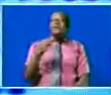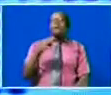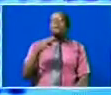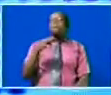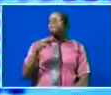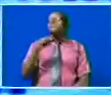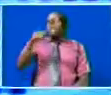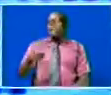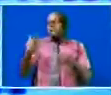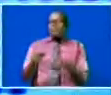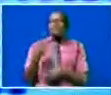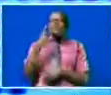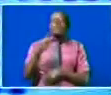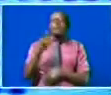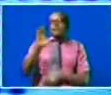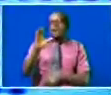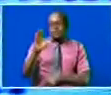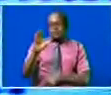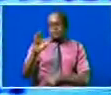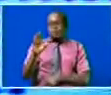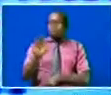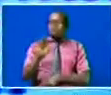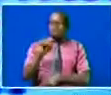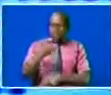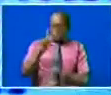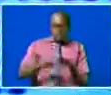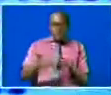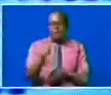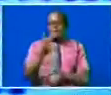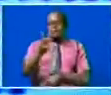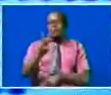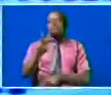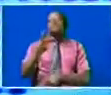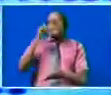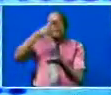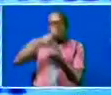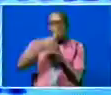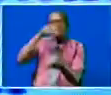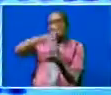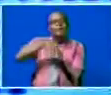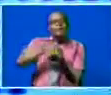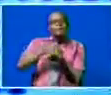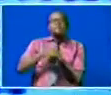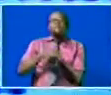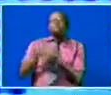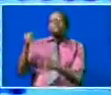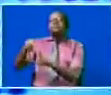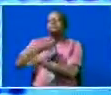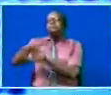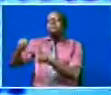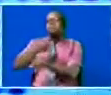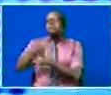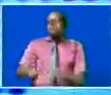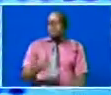200,000 pesa taslimu. Mbugua anawashikiwa wenza wawili wamo kwenye kesi ya wizi wa mabavu inayohusisha shambulizi dhidi ya